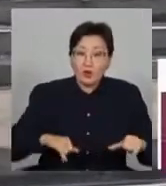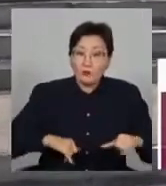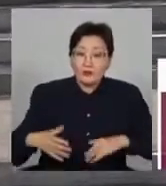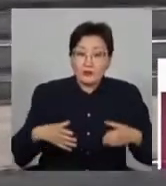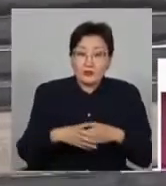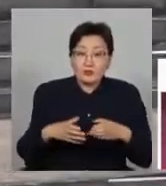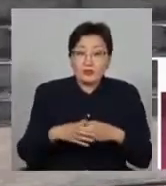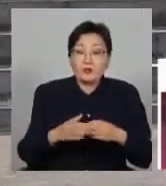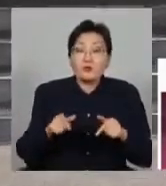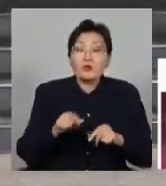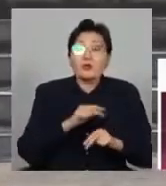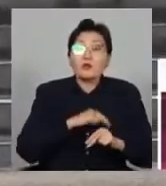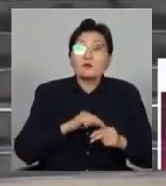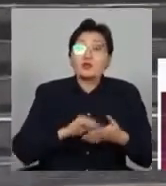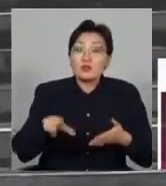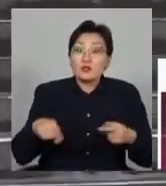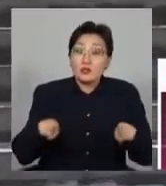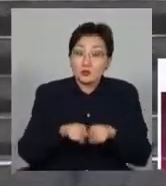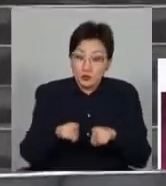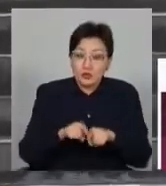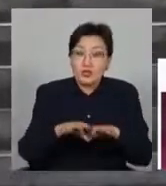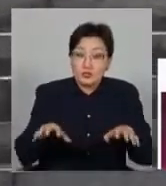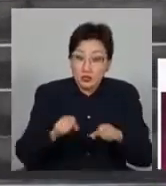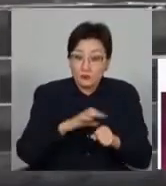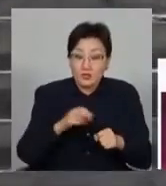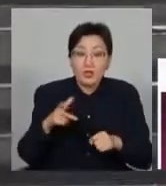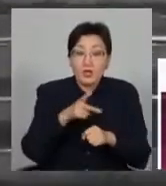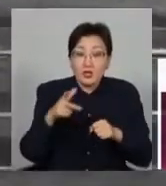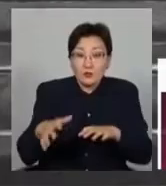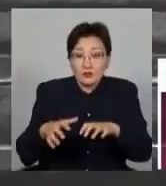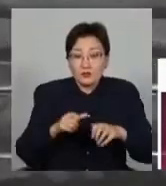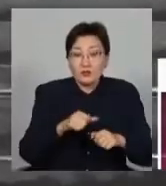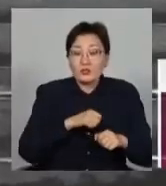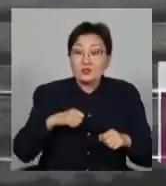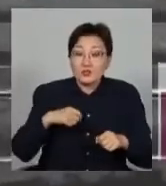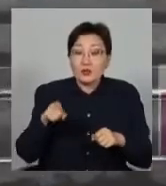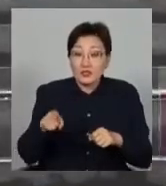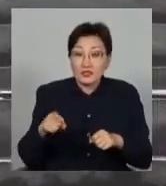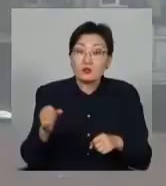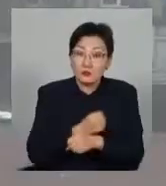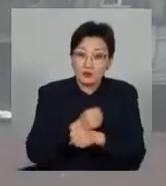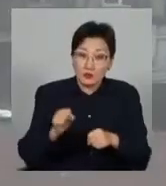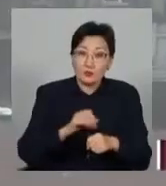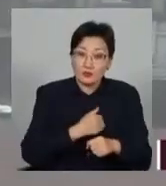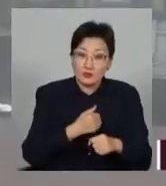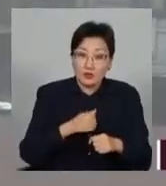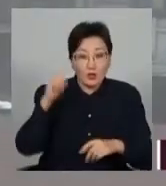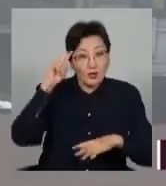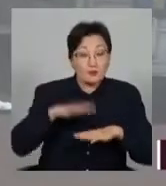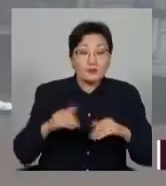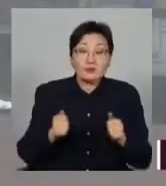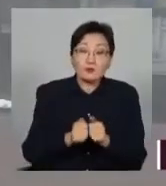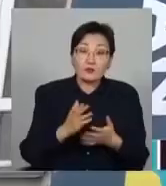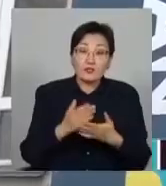Бұзақылар біздің бақ саласында жұмыс істейтін әріптестерімізге де шабуыл жасады. Олардың камерасын тартып алып, өздерін соққының астына алмақ болған. Бұзақылар әкімдік